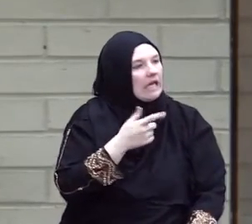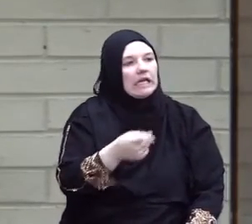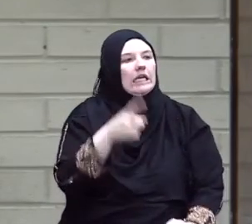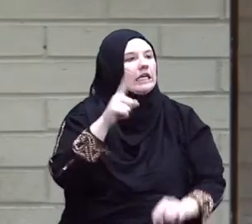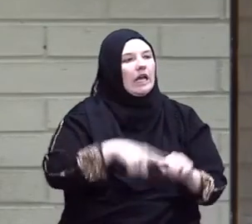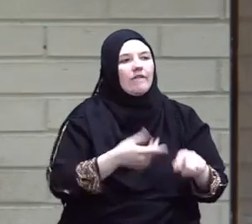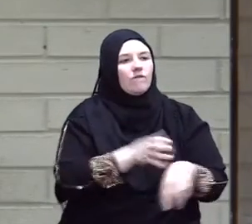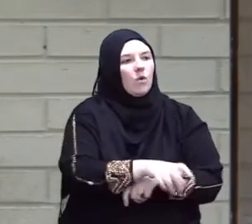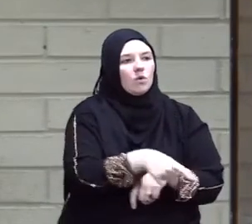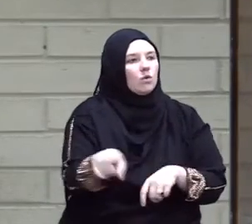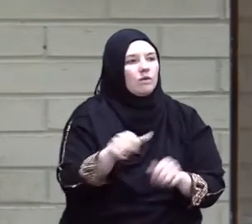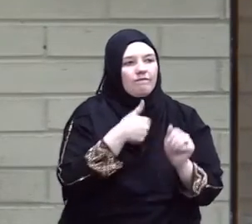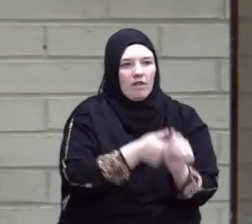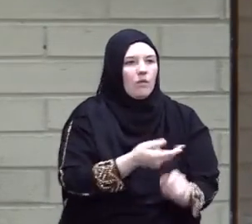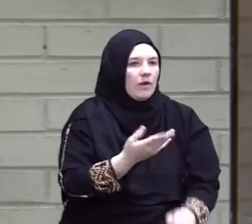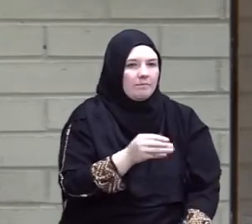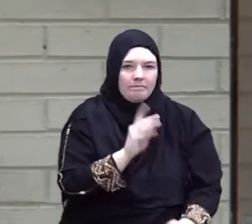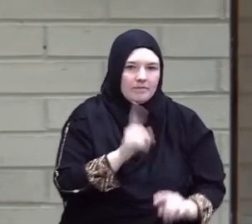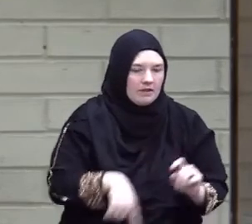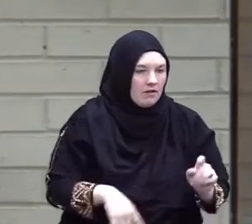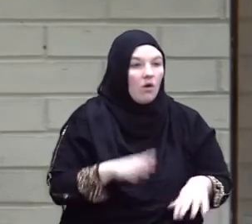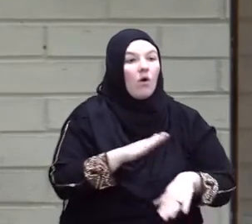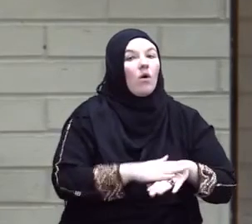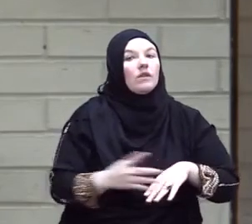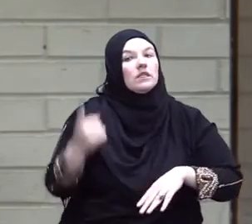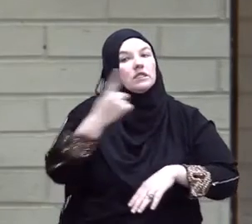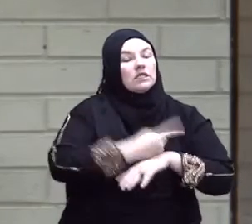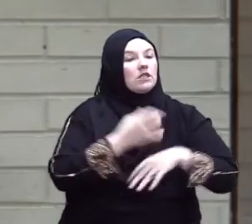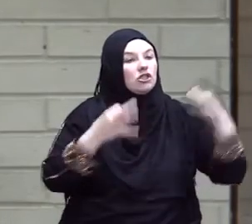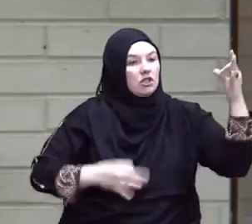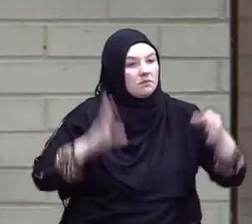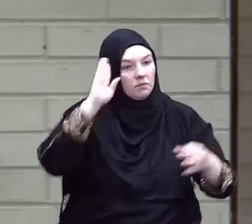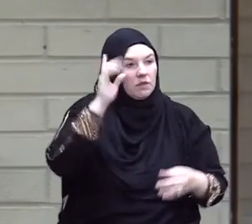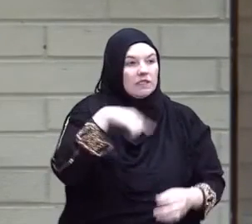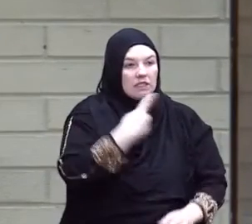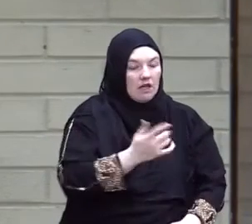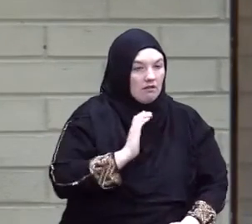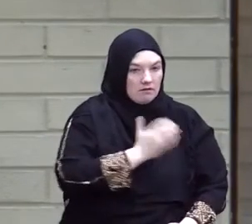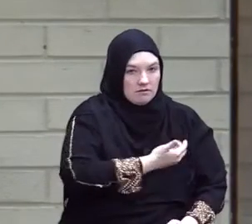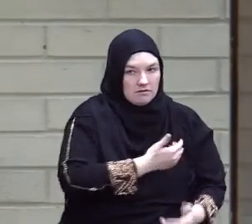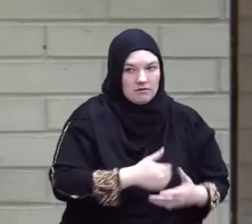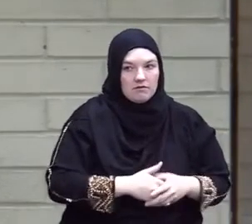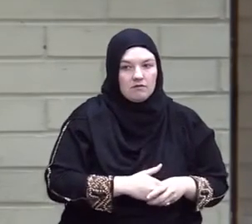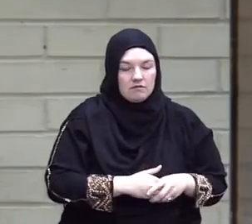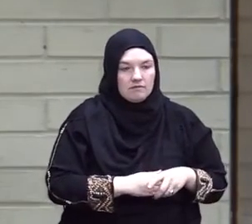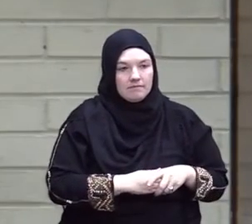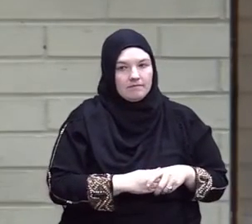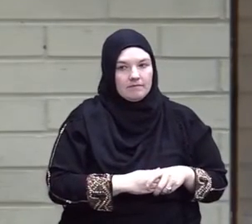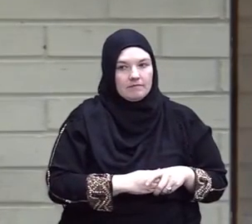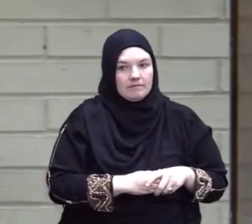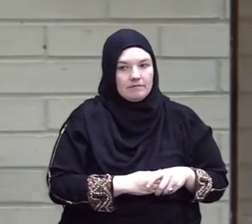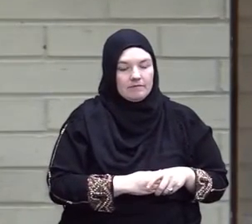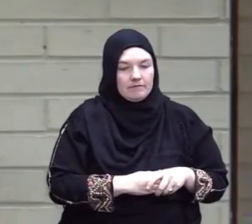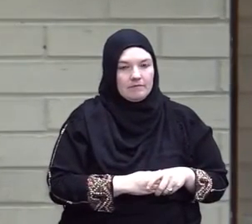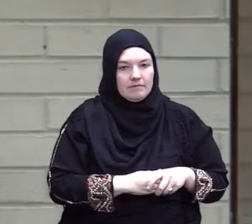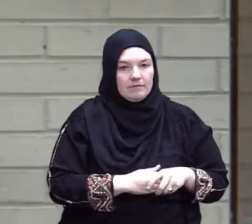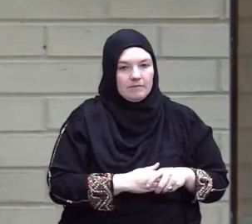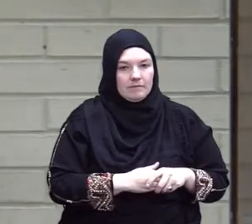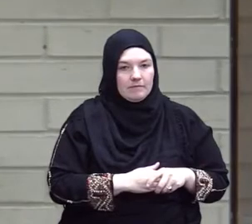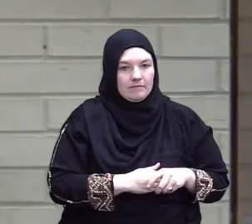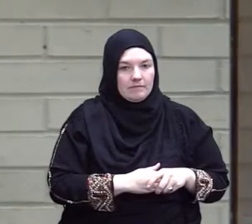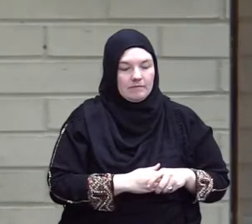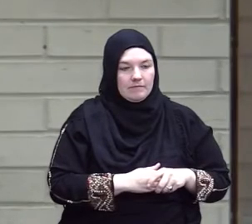He cannot force you to follow him. And on the day of judgment, he will tell us, وَمَا كَانَ لِيَ عَلَيْكُمْ